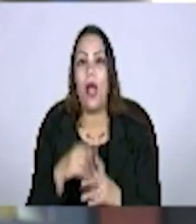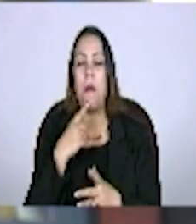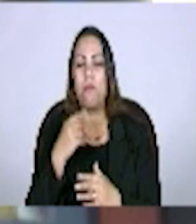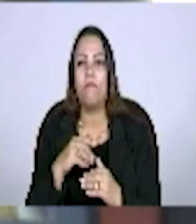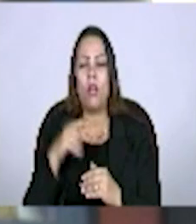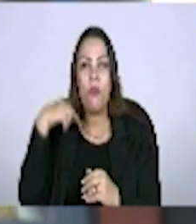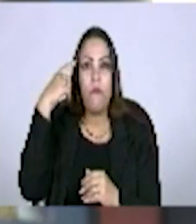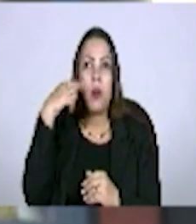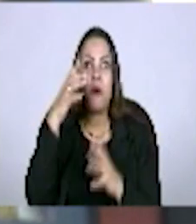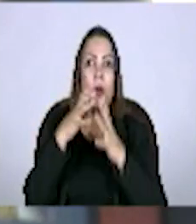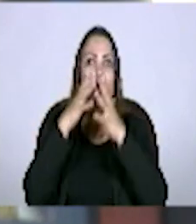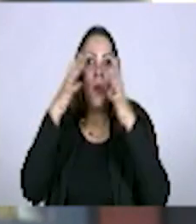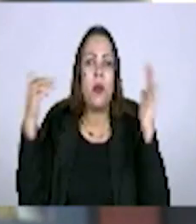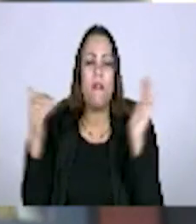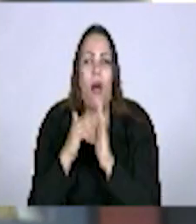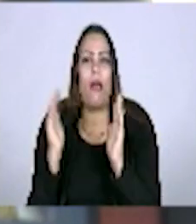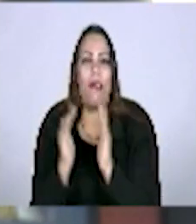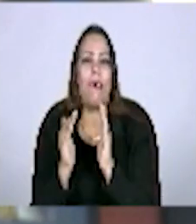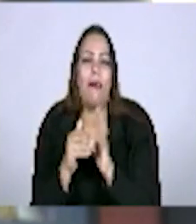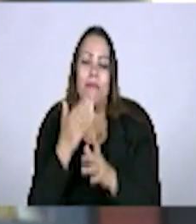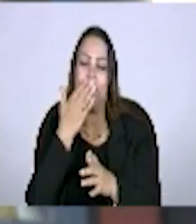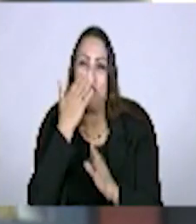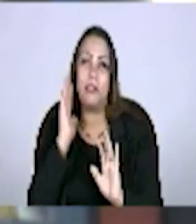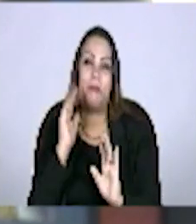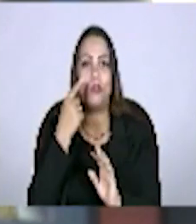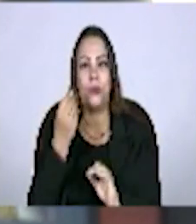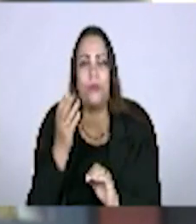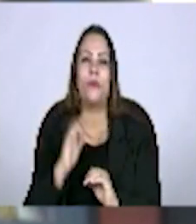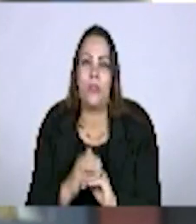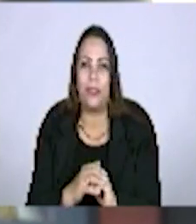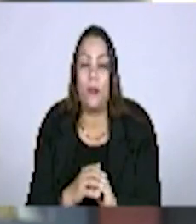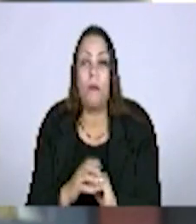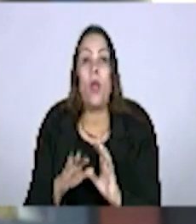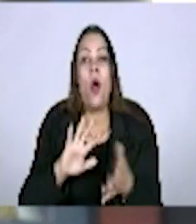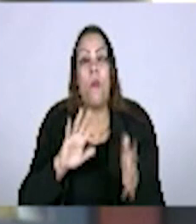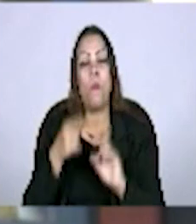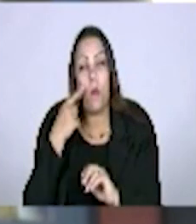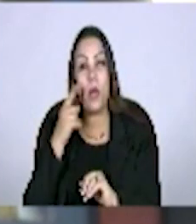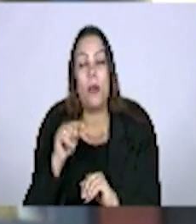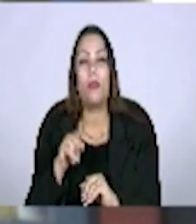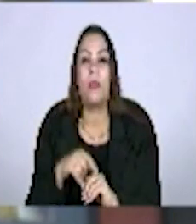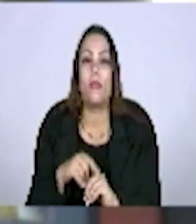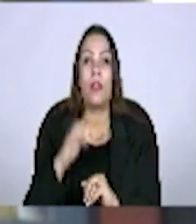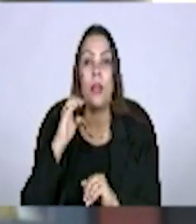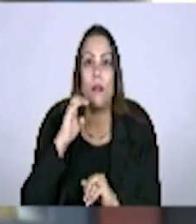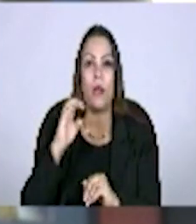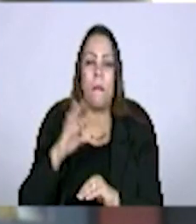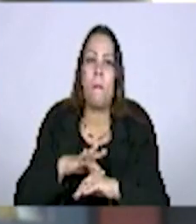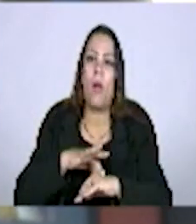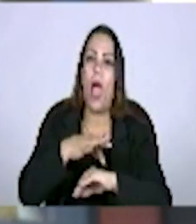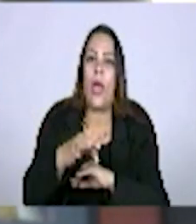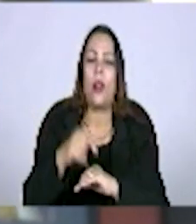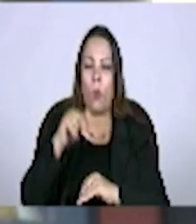على مستوى التهديد الكبير ا او قد يكون ردا مؤجلا